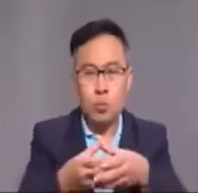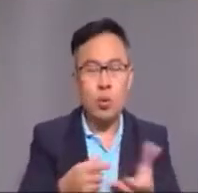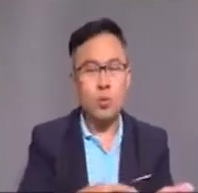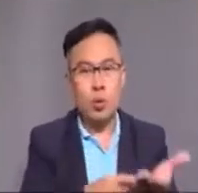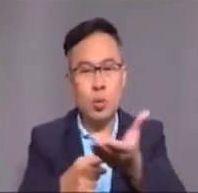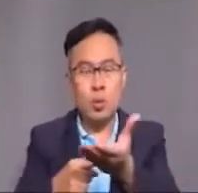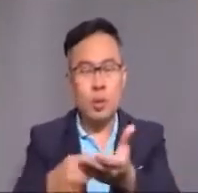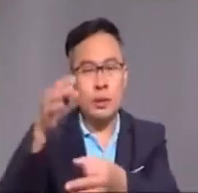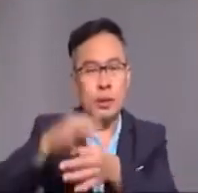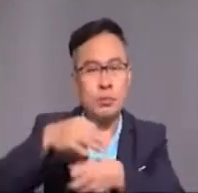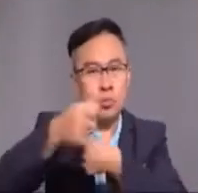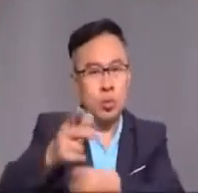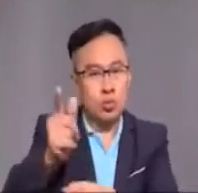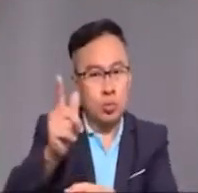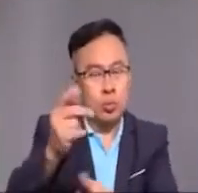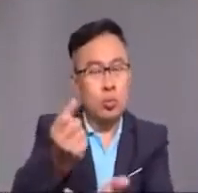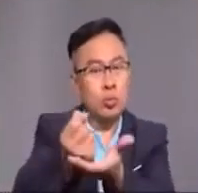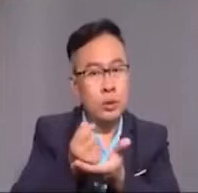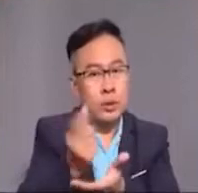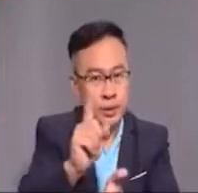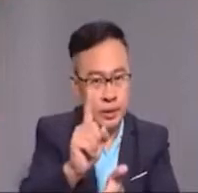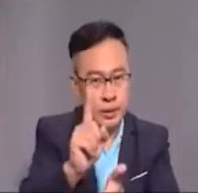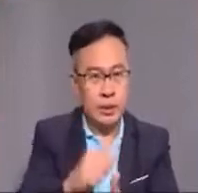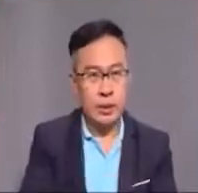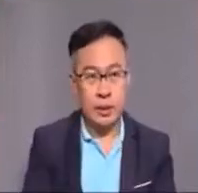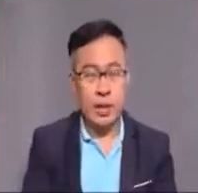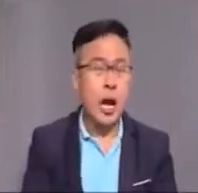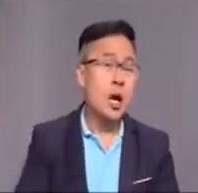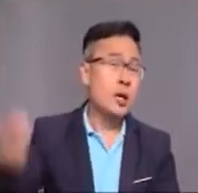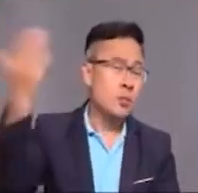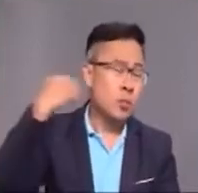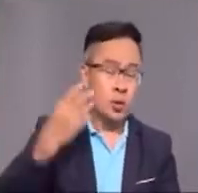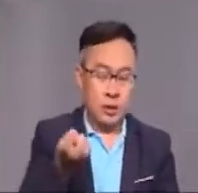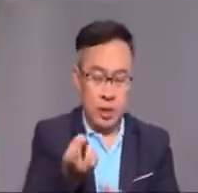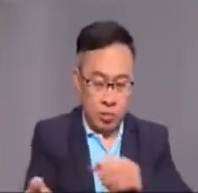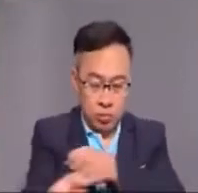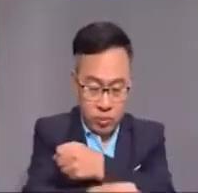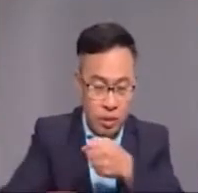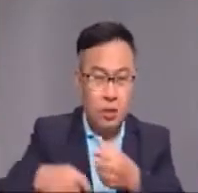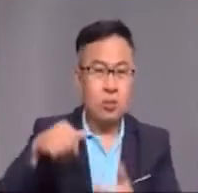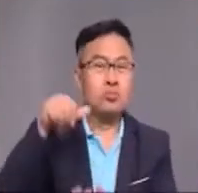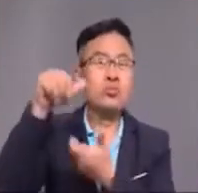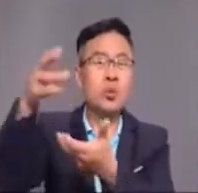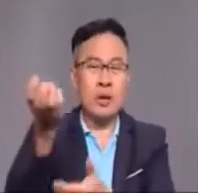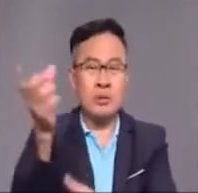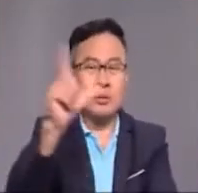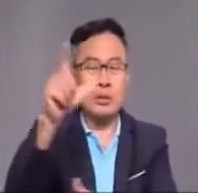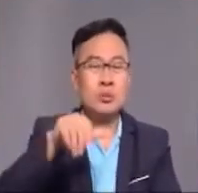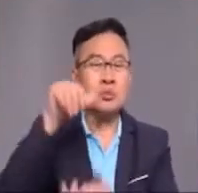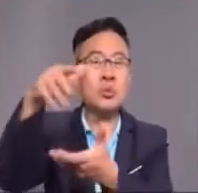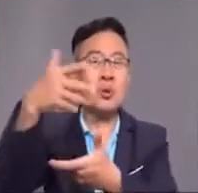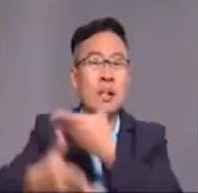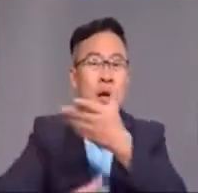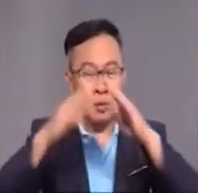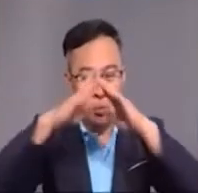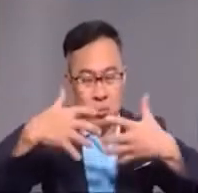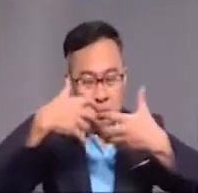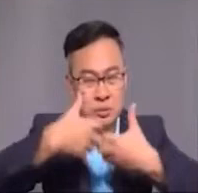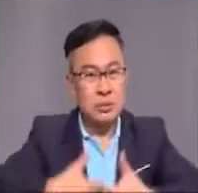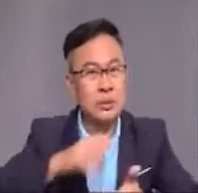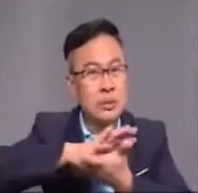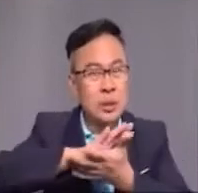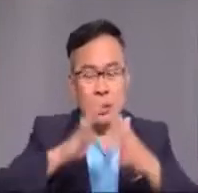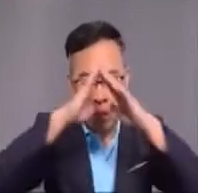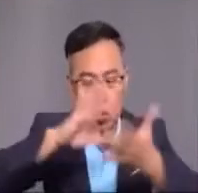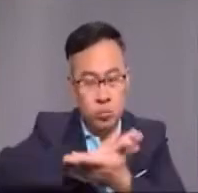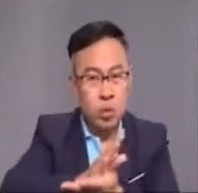าง จากเดิมเนี่ยนะครับข้าวเวลาเกี่ยวก็เข้าโรงสีจำหน่ายให้แต่โรงสีนะครับก็ไม่มีอำนาจที่จะต่อรองแต่ถ้าเกิดการรวม